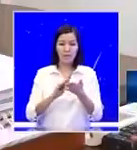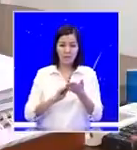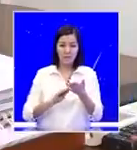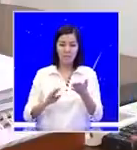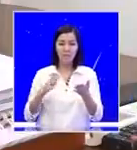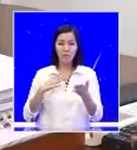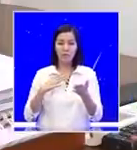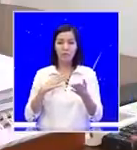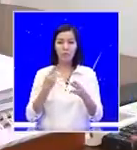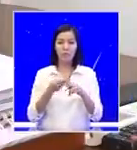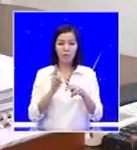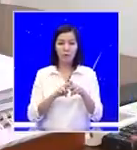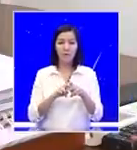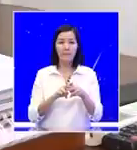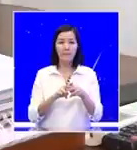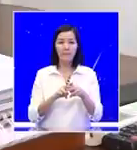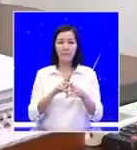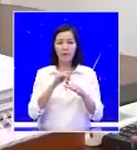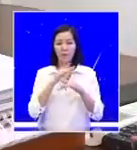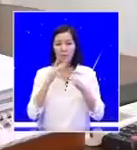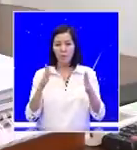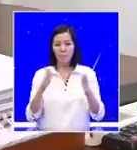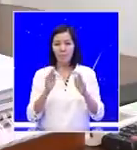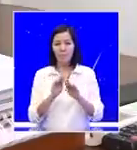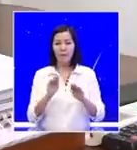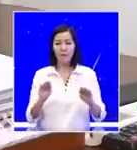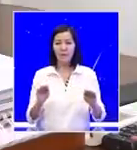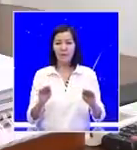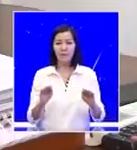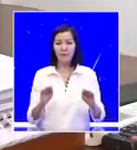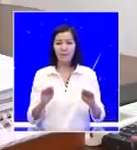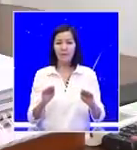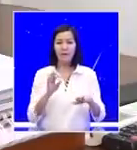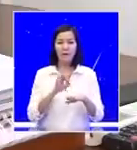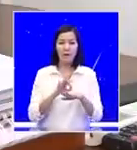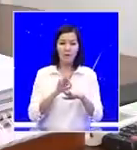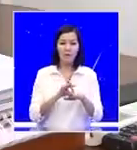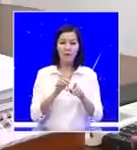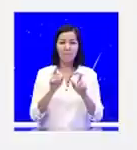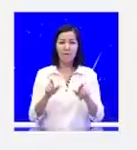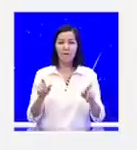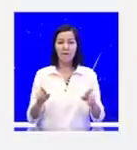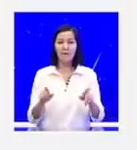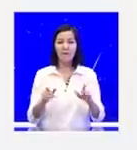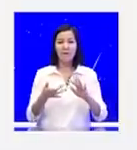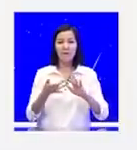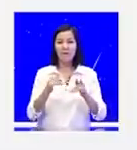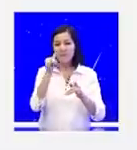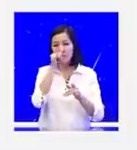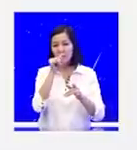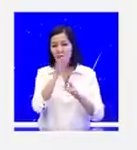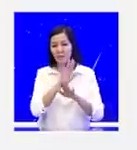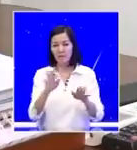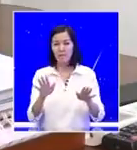Себебі бұл балалардың көпшілігі осы ауыршан балалар, интернетке жолай